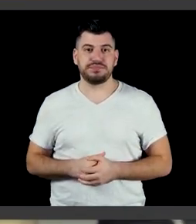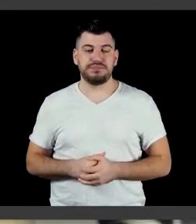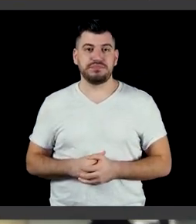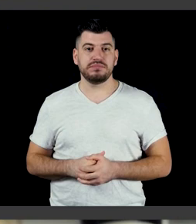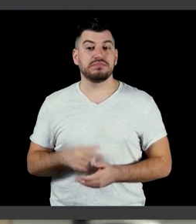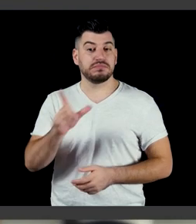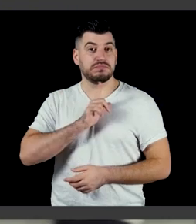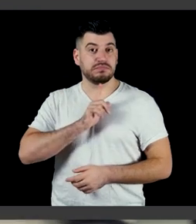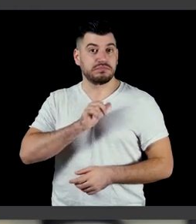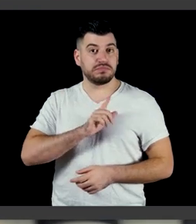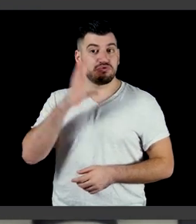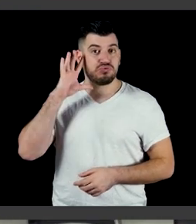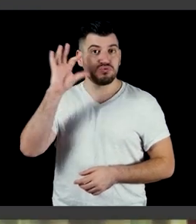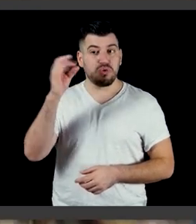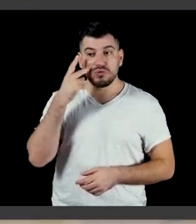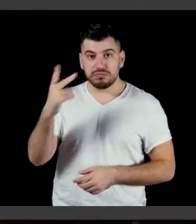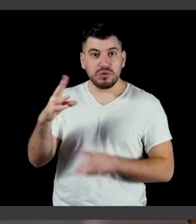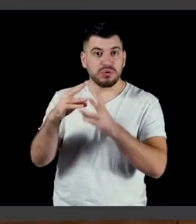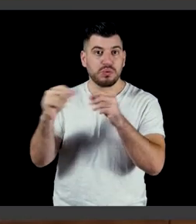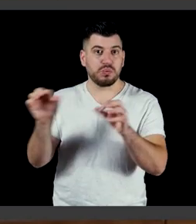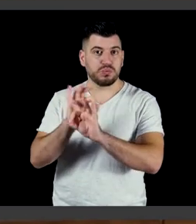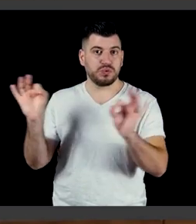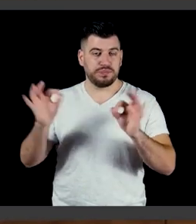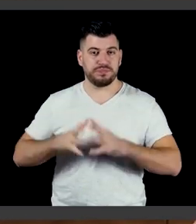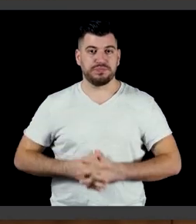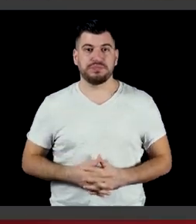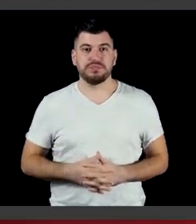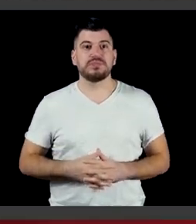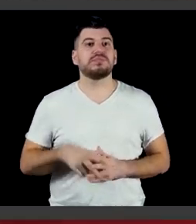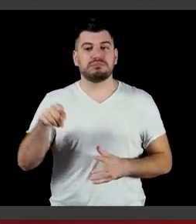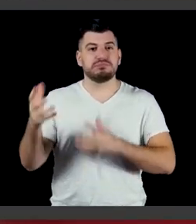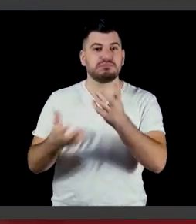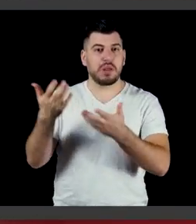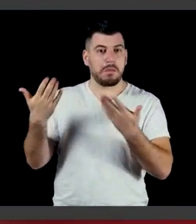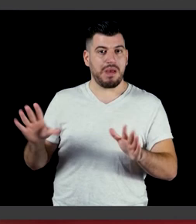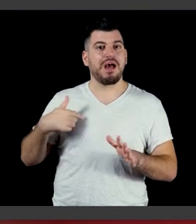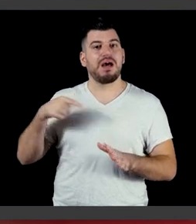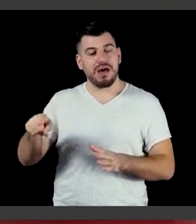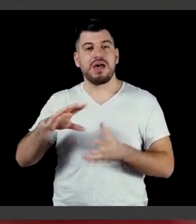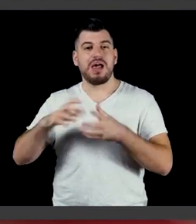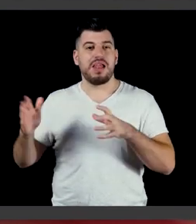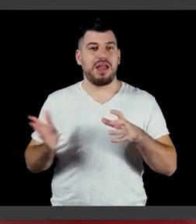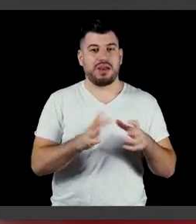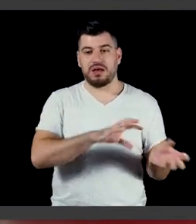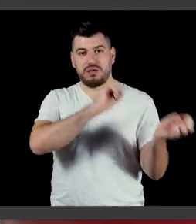και θα περιμένω μέχρι που να βράσει το μείγμα μου. Λοιπόν, τώρα που άρχισε να βράζει, ρίχνω τα λαχανικά κατευθείαν μέσα.